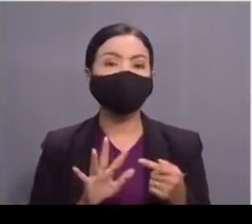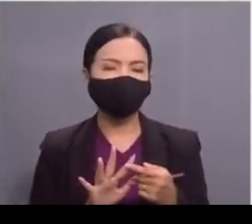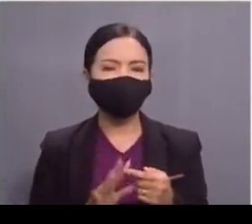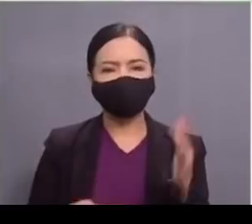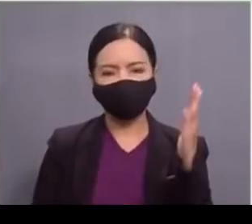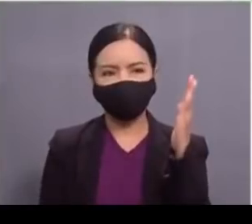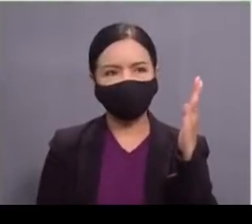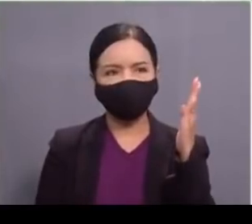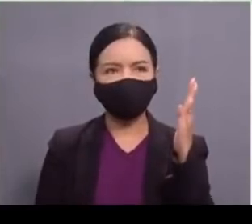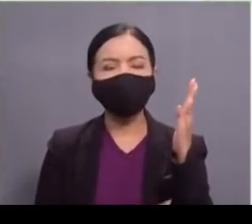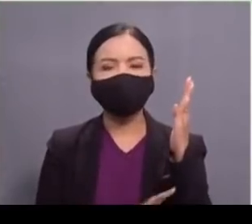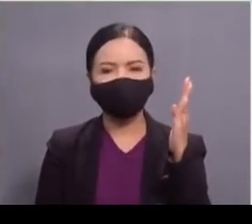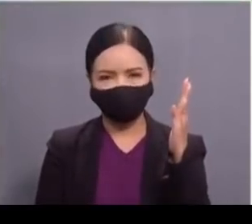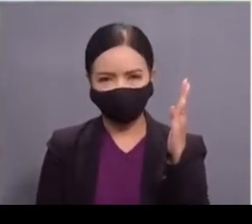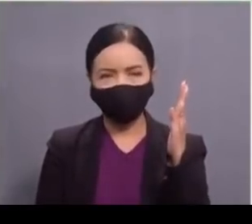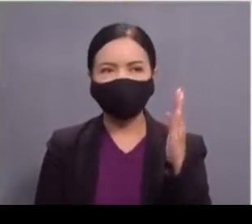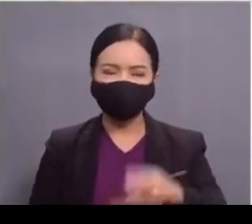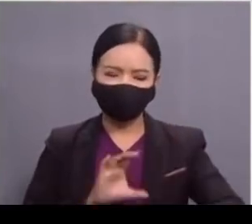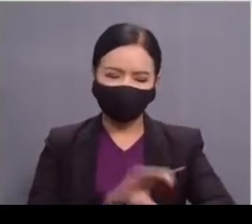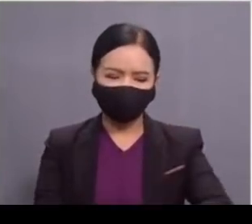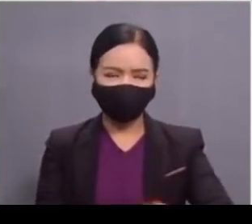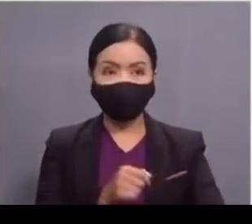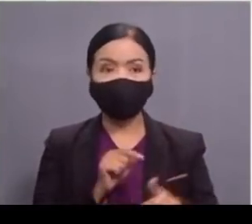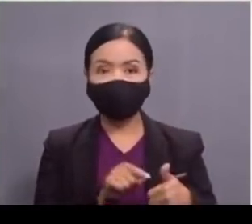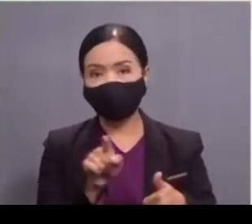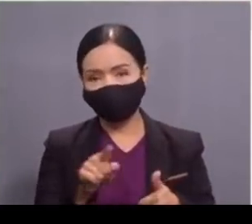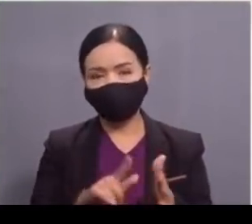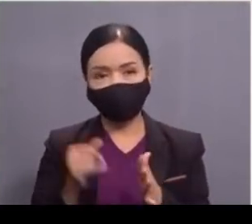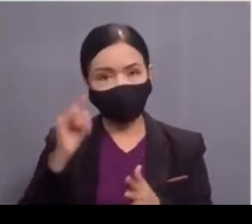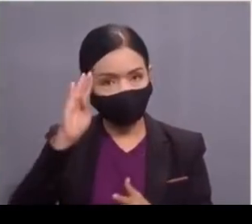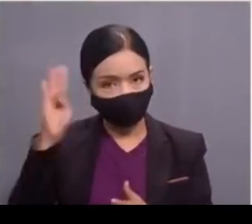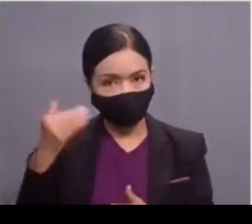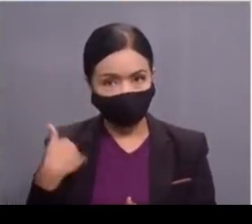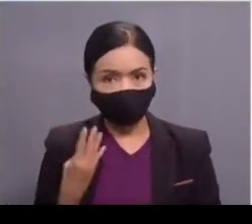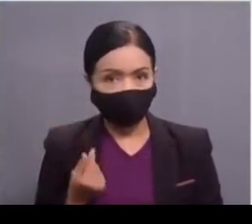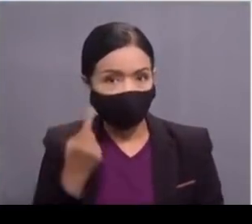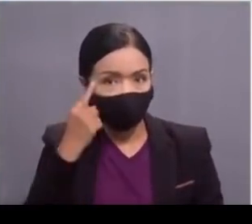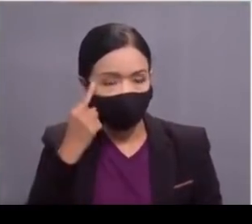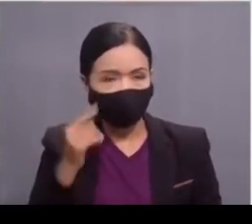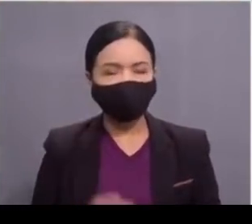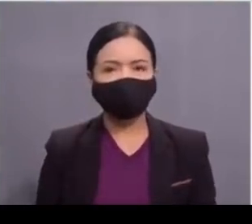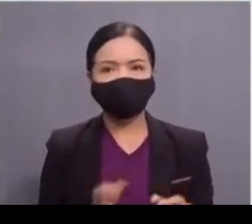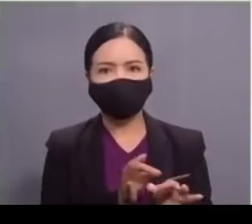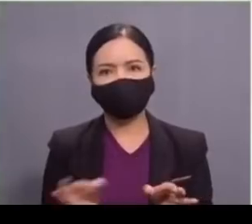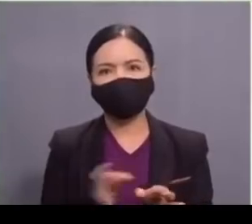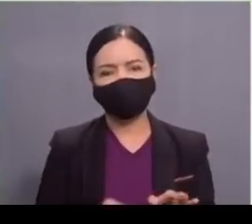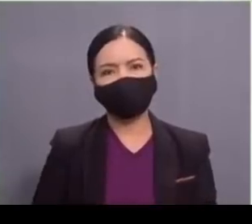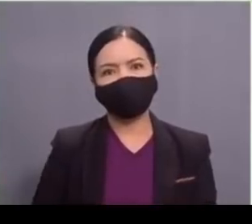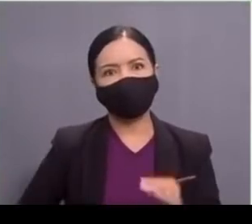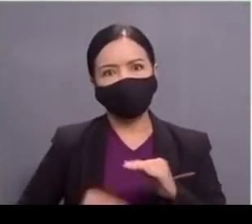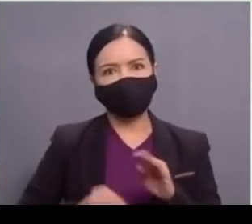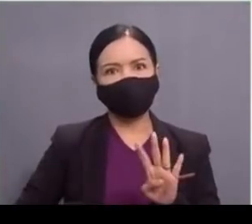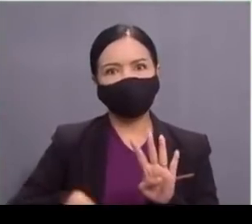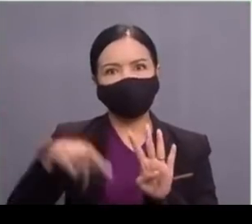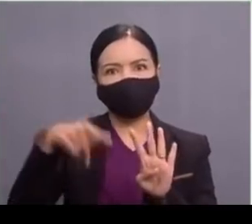ใหญ่สงขลาใกล้ๆกันค่ะจับได้เนี่ยมียาบ้าเท่าไหร่รู้ไหมคุณริมเกือบ 4,000 เม็ดค่ะ โอ้โห